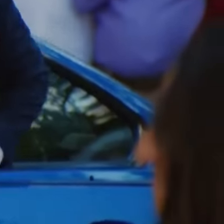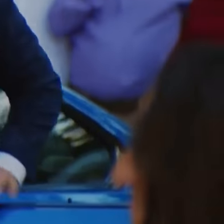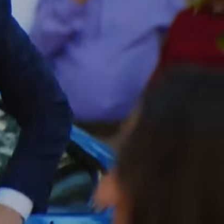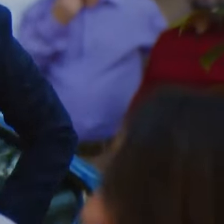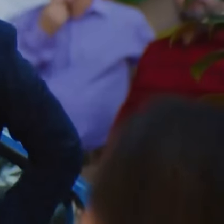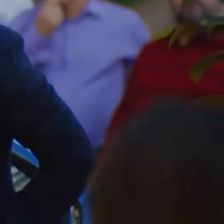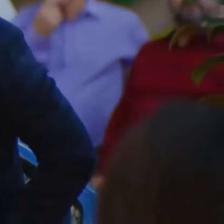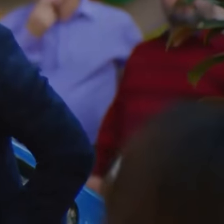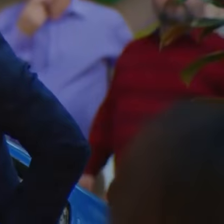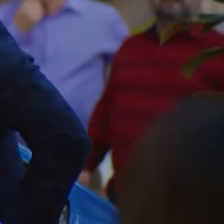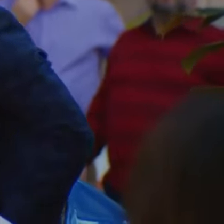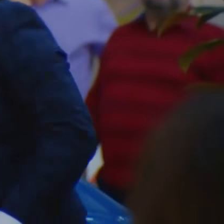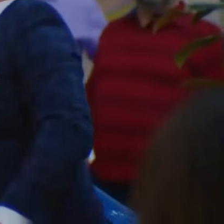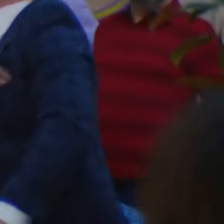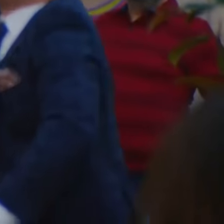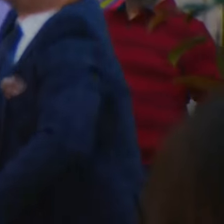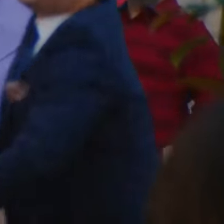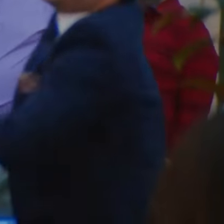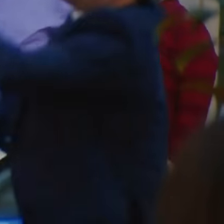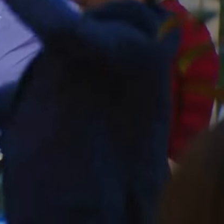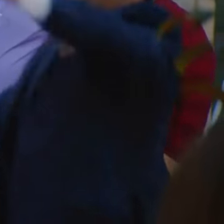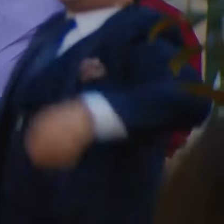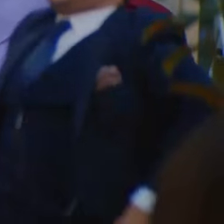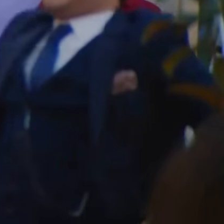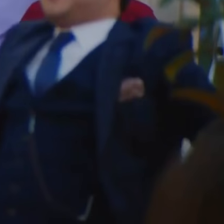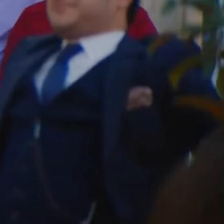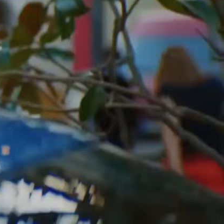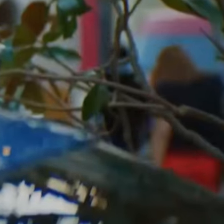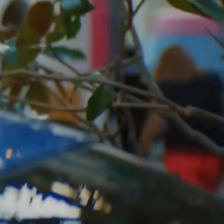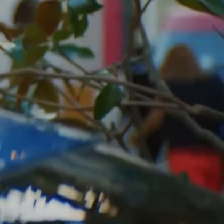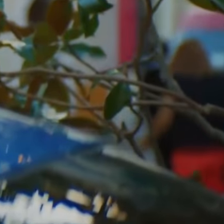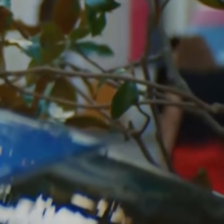Metin, Zeki, Şevket ve Feridun meraklı arabanın arkasından bakıyorlar.